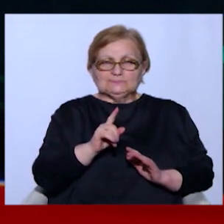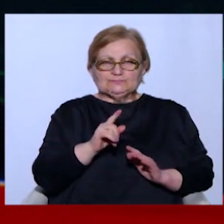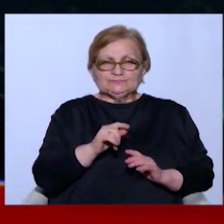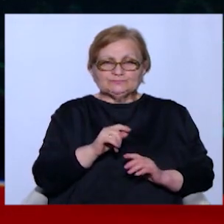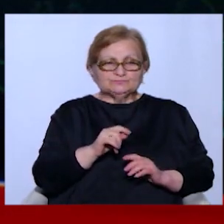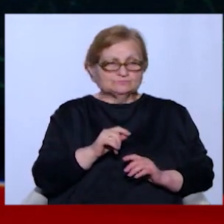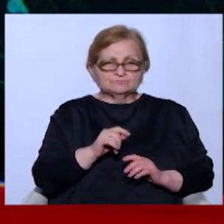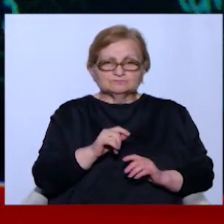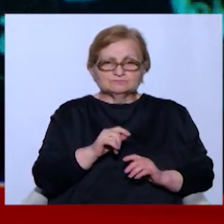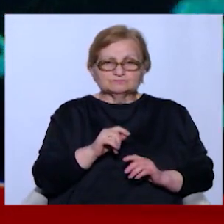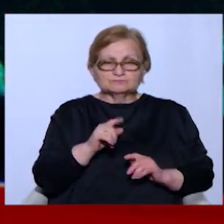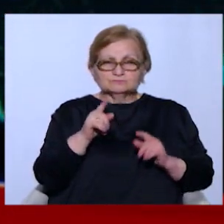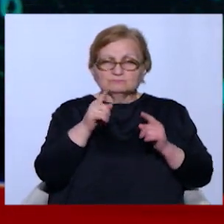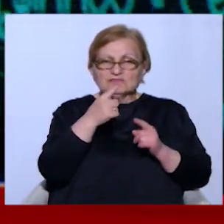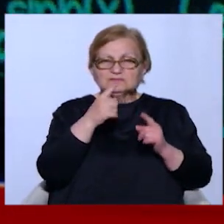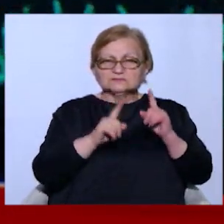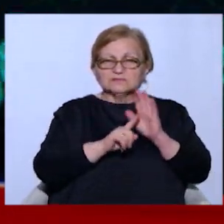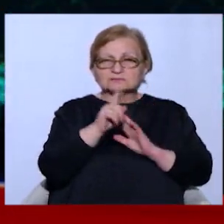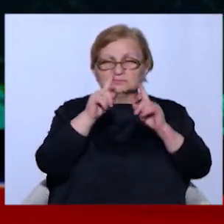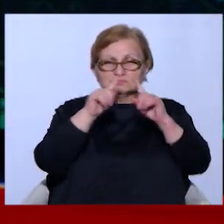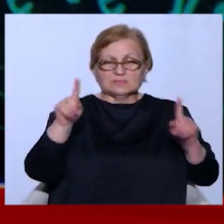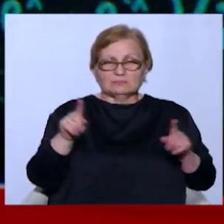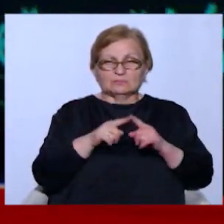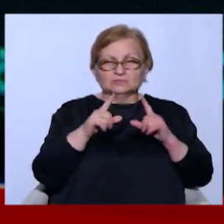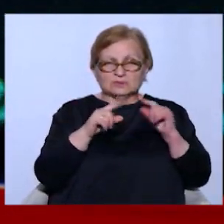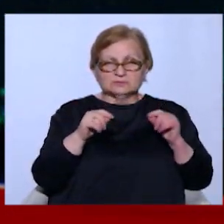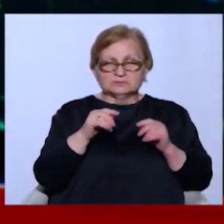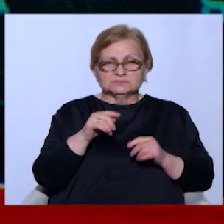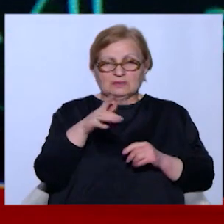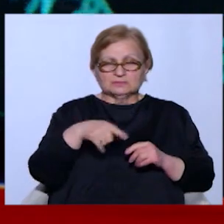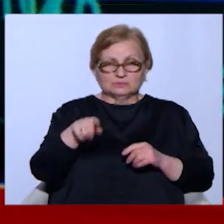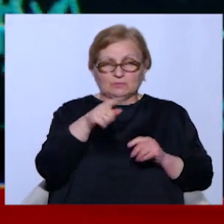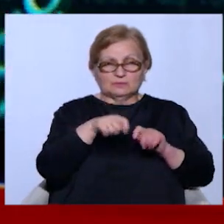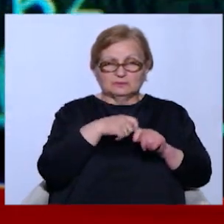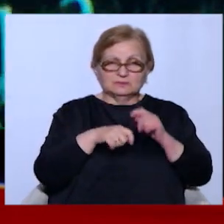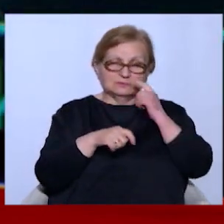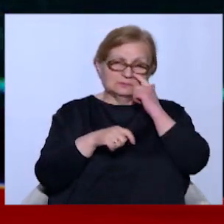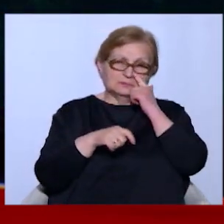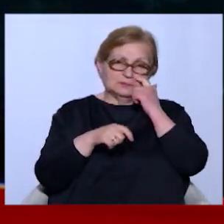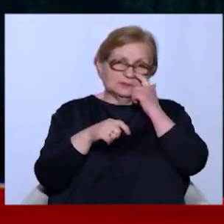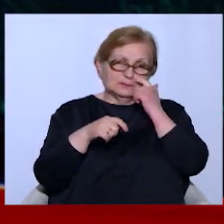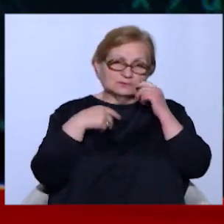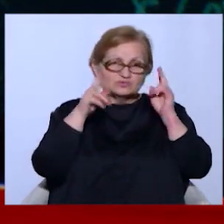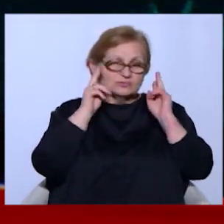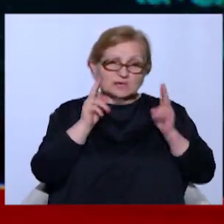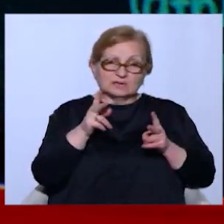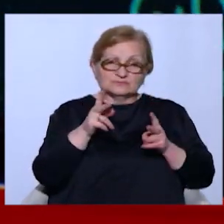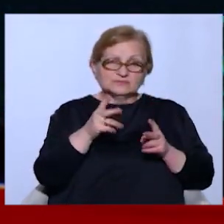ამ შემთხვევაში საწყის სამკუთხედის ფართობს. რა იქნება ეს შეფარდება? ცხადია, ჩვენ არ ვიცით, არ გვაქვს მოცემული